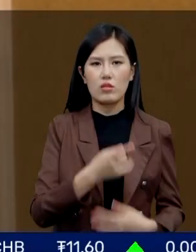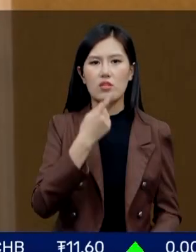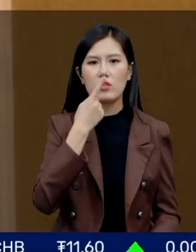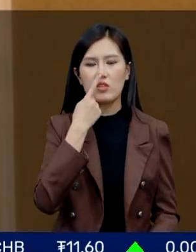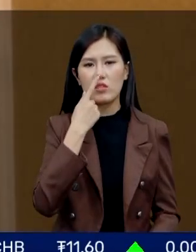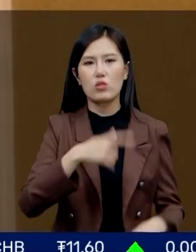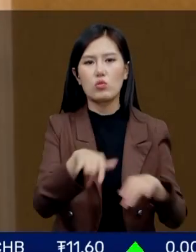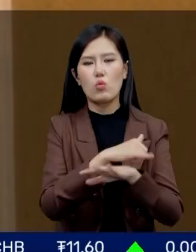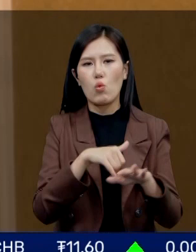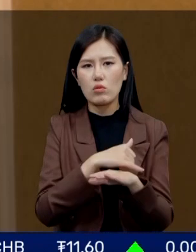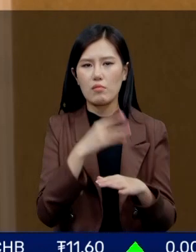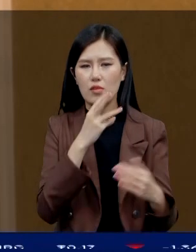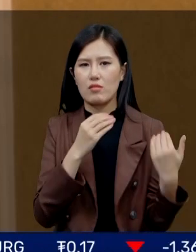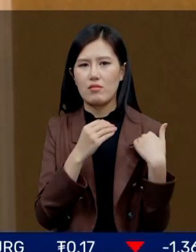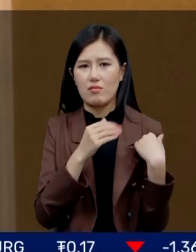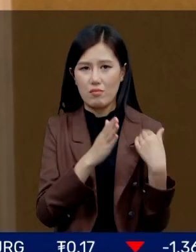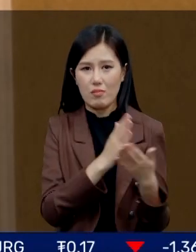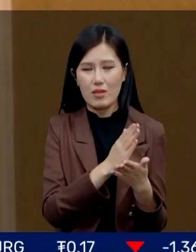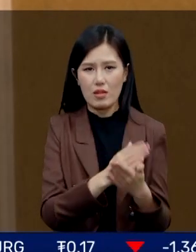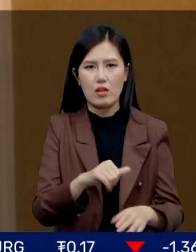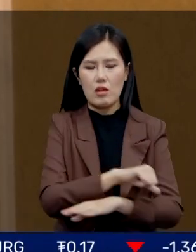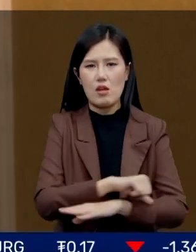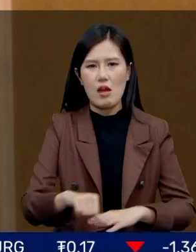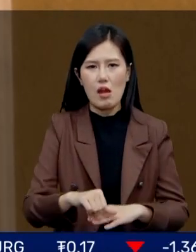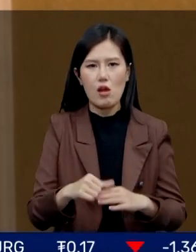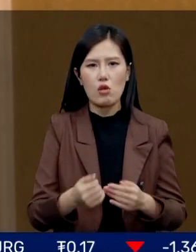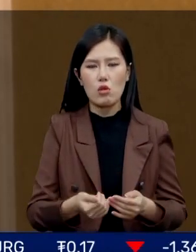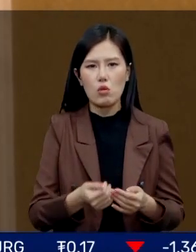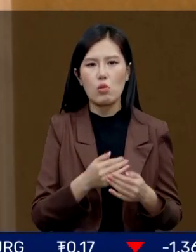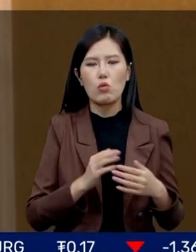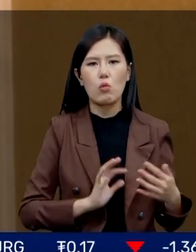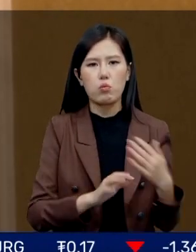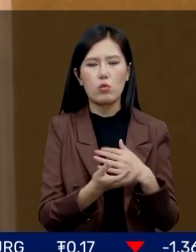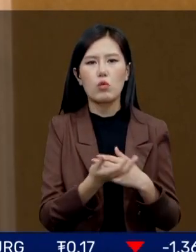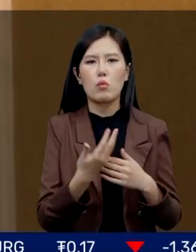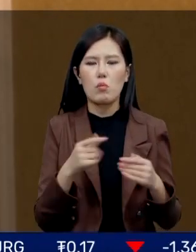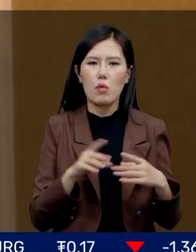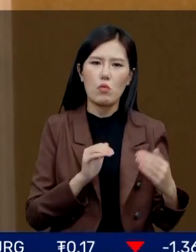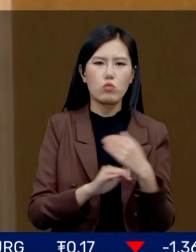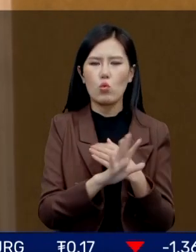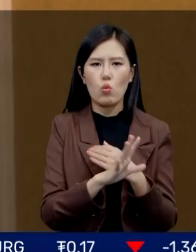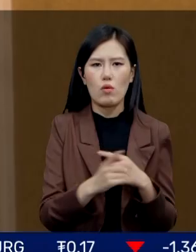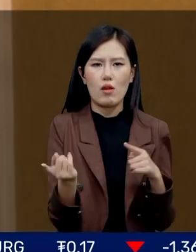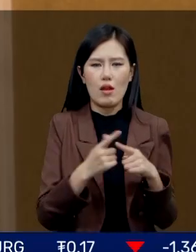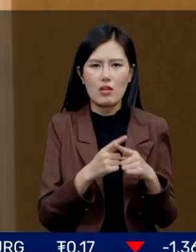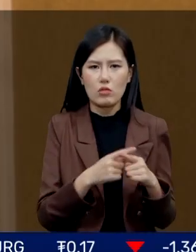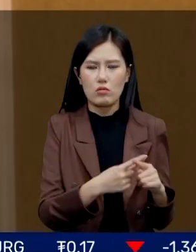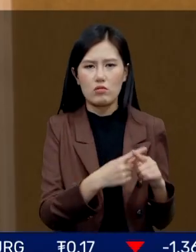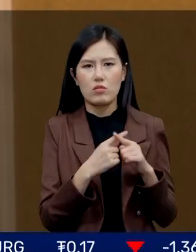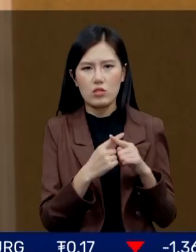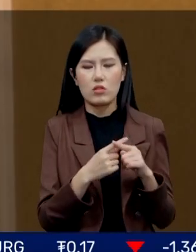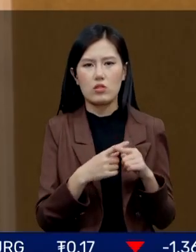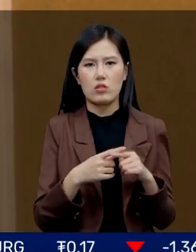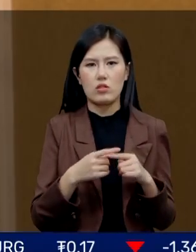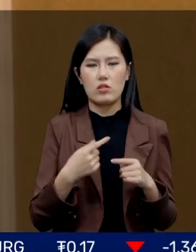тэдний одоо нөгөө нэг хил гайлын хоройцэр болон тэр экспортын гэрчилгээ кодтой холбоотой асуудлууд ер нь